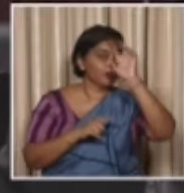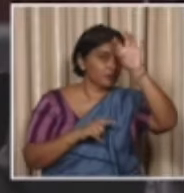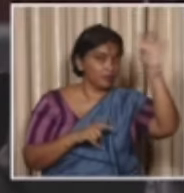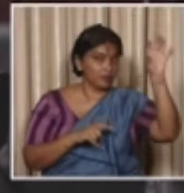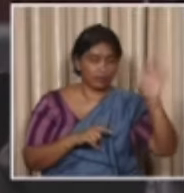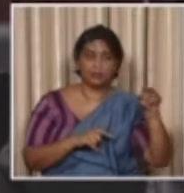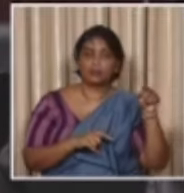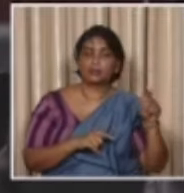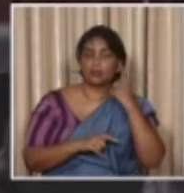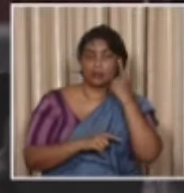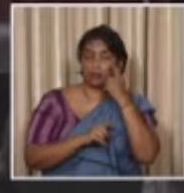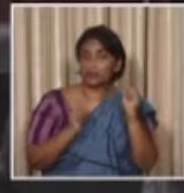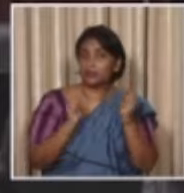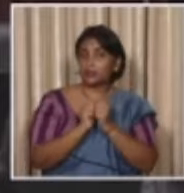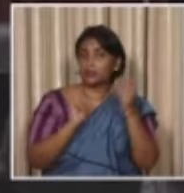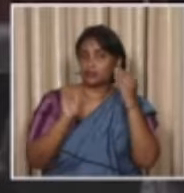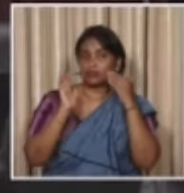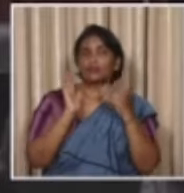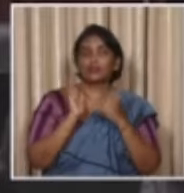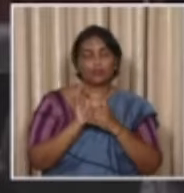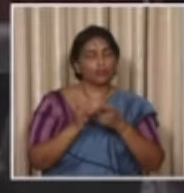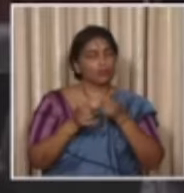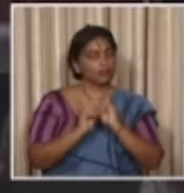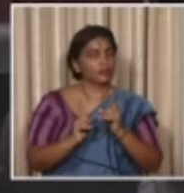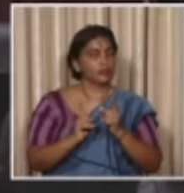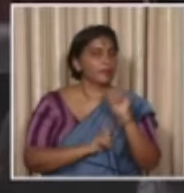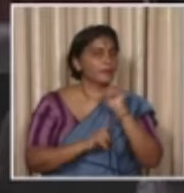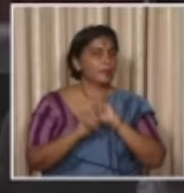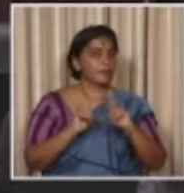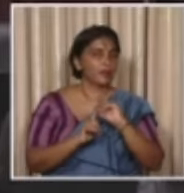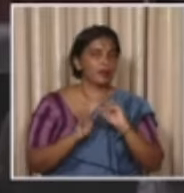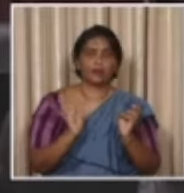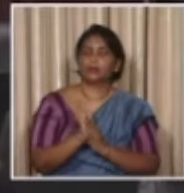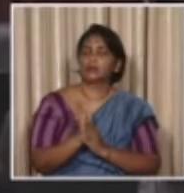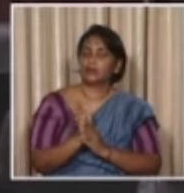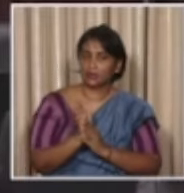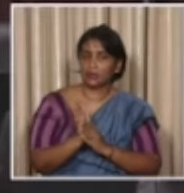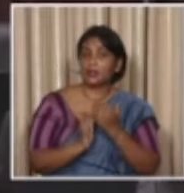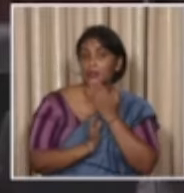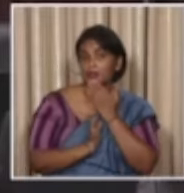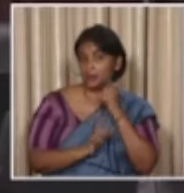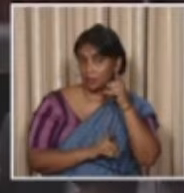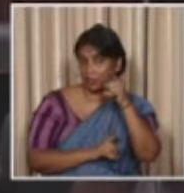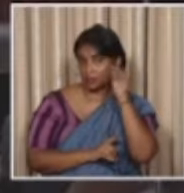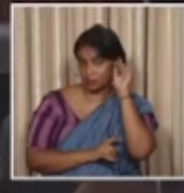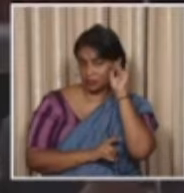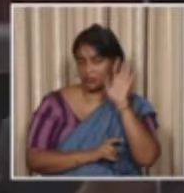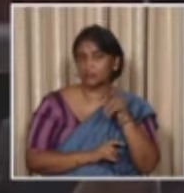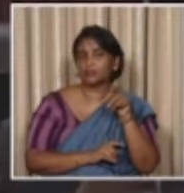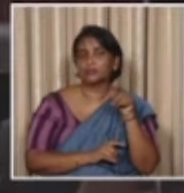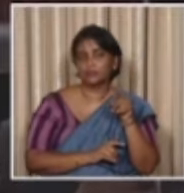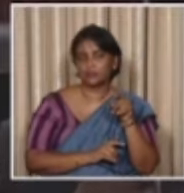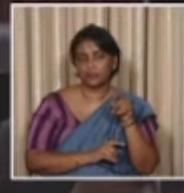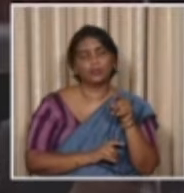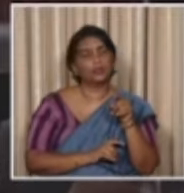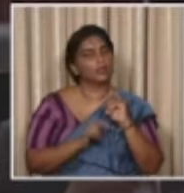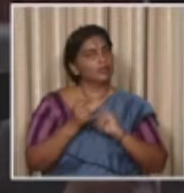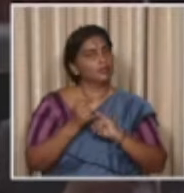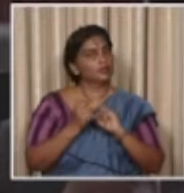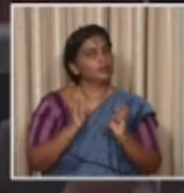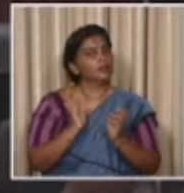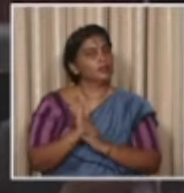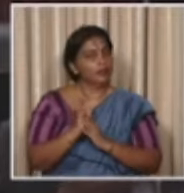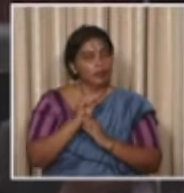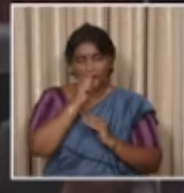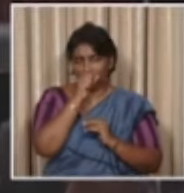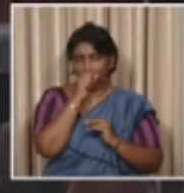තියෙනවා බුද්ධි කටයුතු පිළිබඳ ස්ථාවර පාර්ලිමේන්තු කාරක සභා. ඇමරිකාවේ ඔබතුමා අහලා ඇති සෙනෙට් කමිටි ඔන්